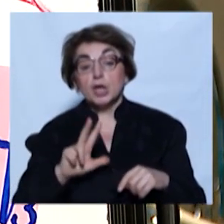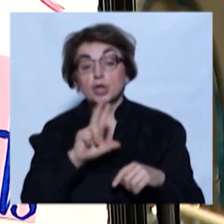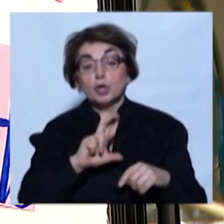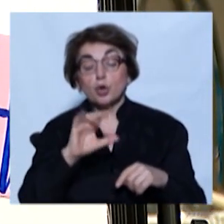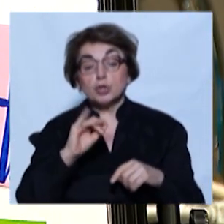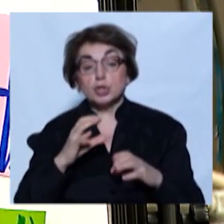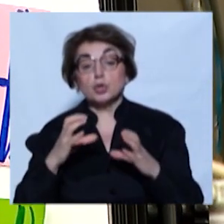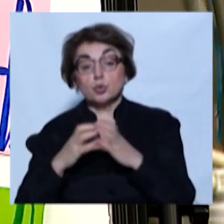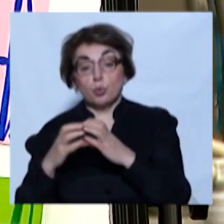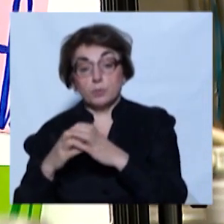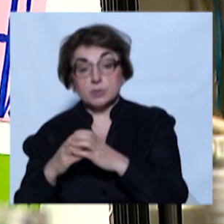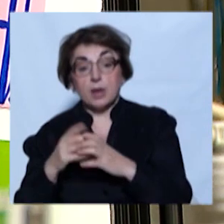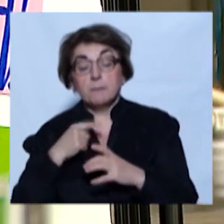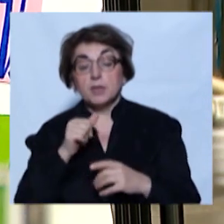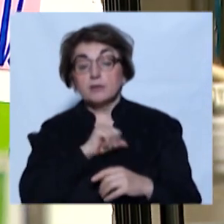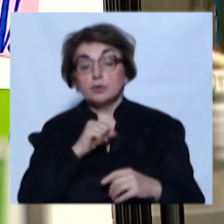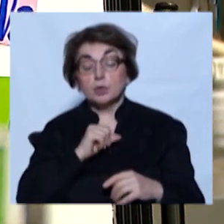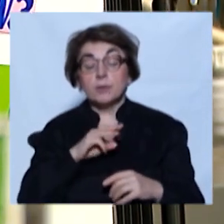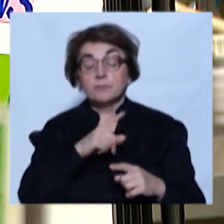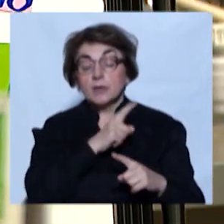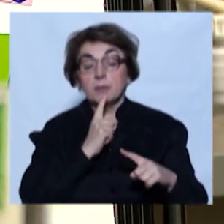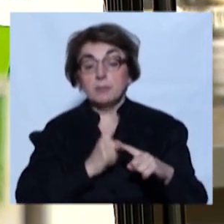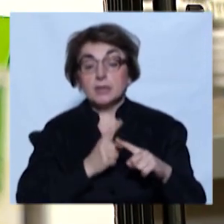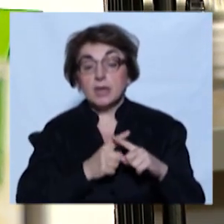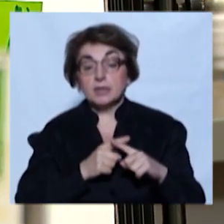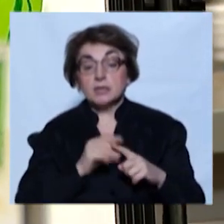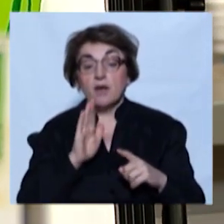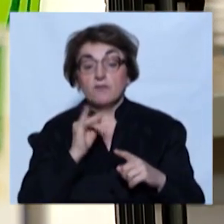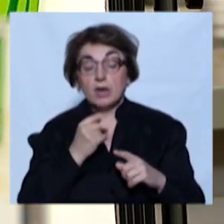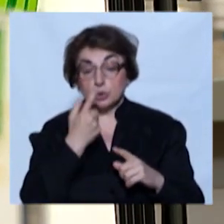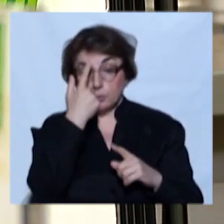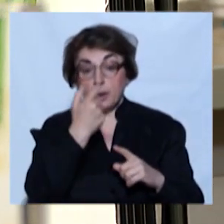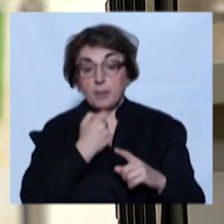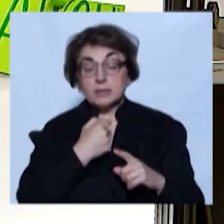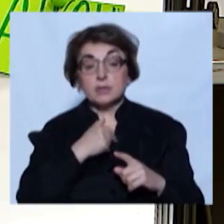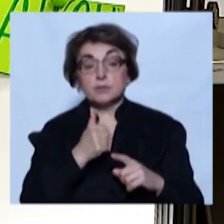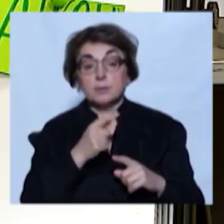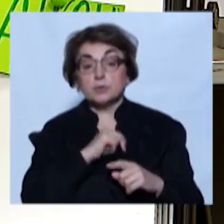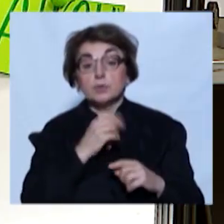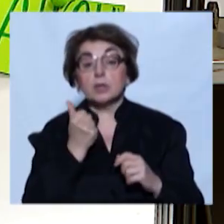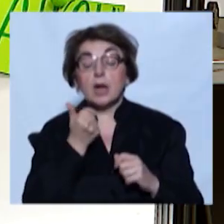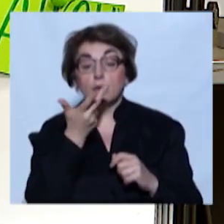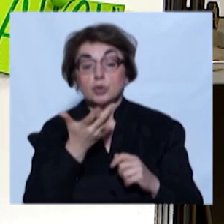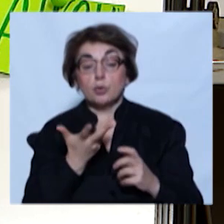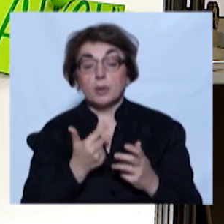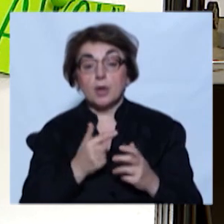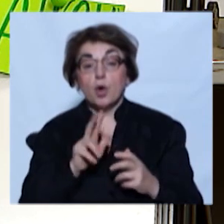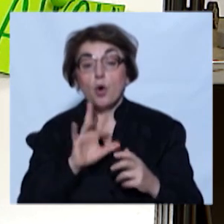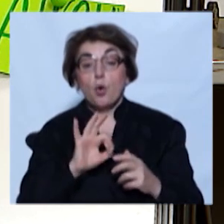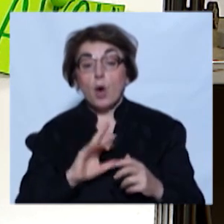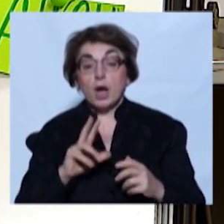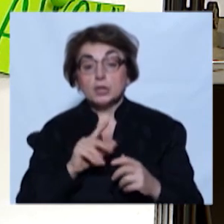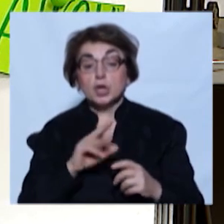მეტალის ვალენტობა მკარნახობს OH-ის, ანუ ჰიდროქსილის ჯგუფის რაოდენობას და პირიქით OH-ის,